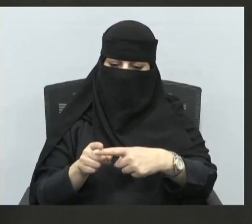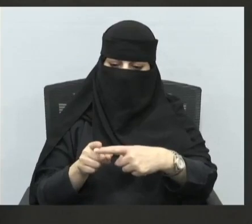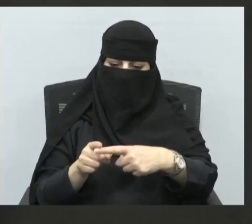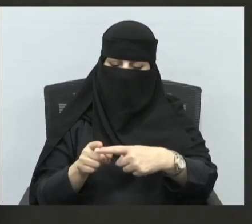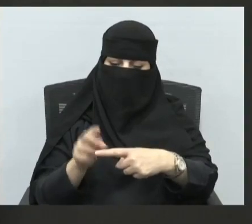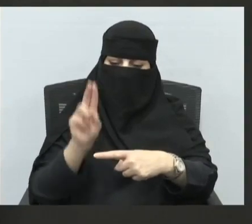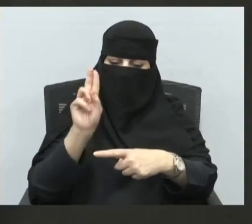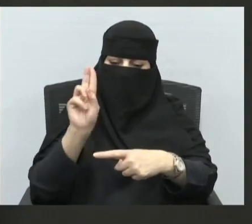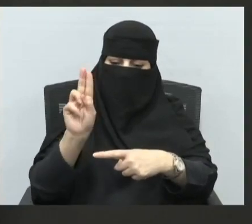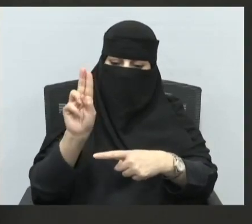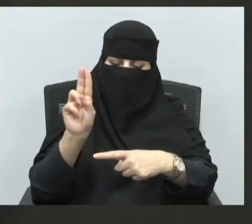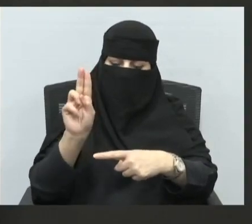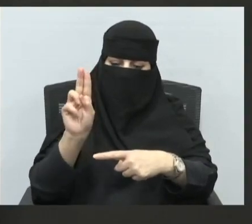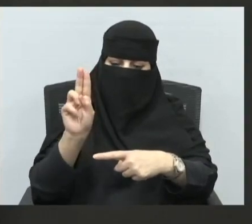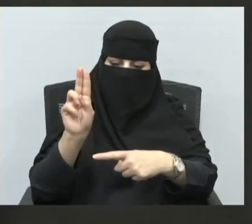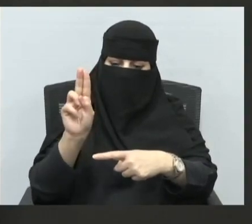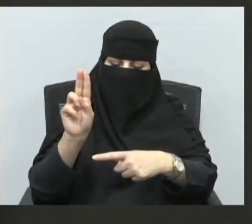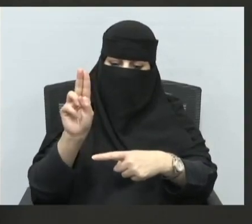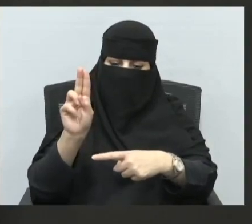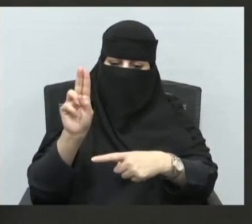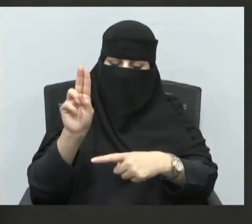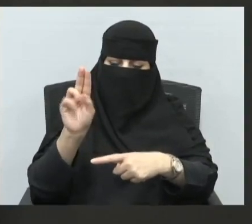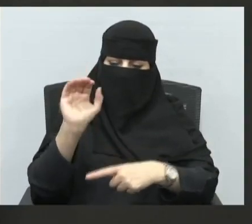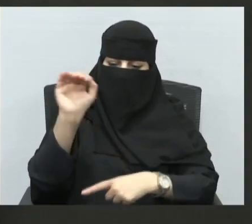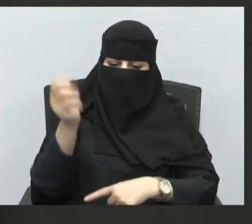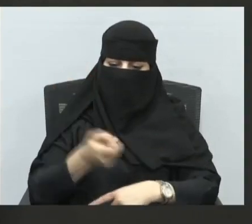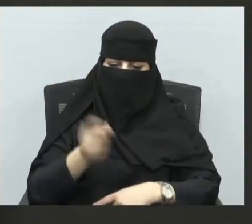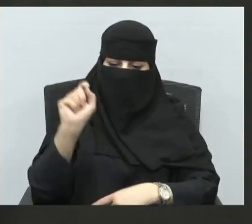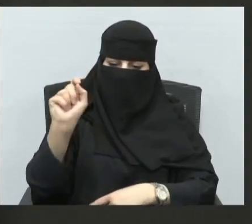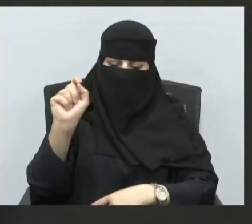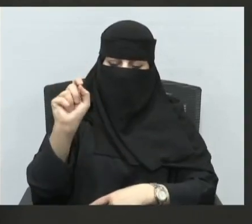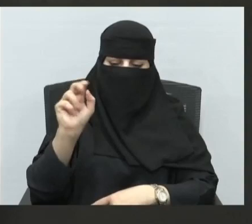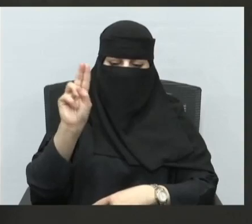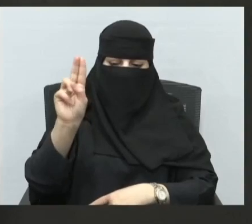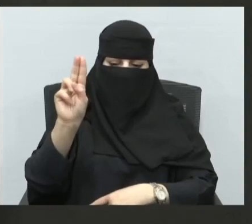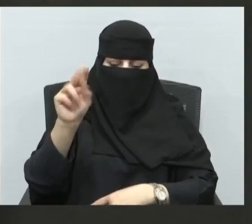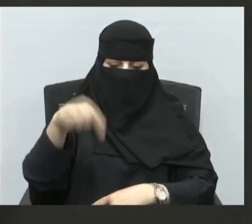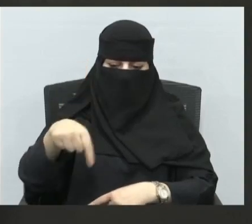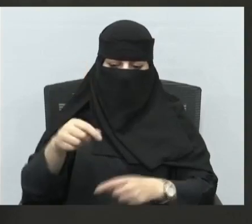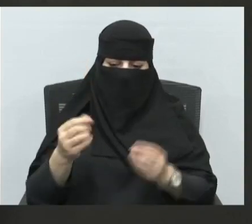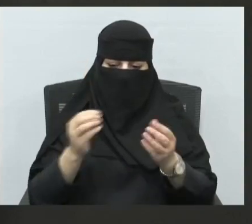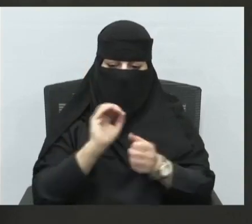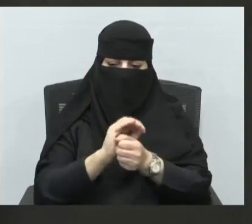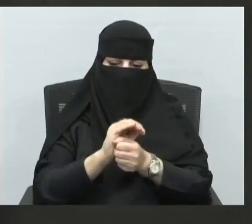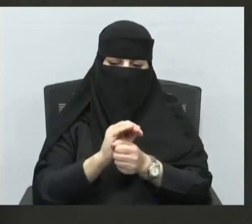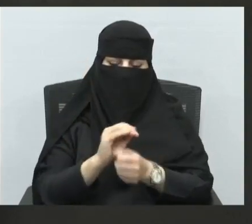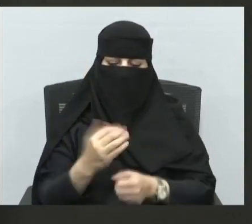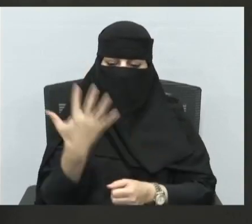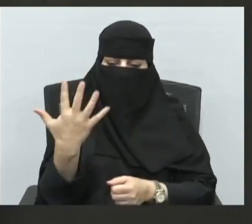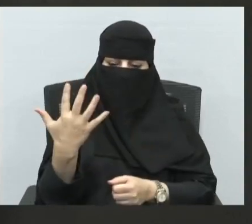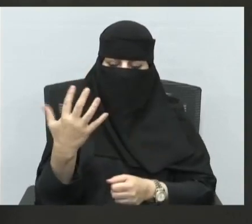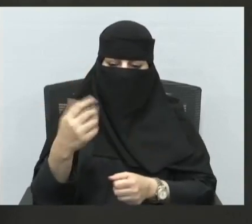هو حرف التاء هذا هو حرف التاء الذي سنتعلمه اليوم وهو خامس حرف في